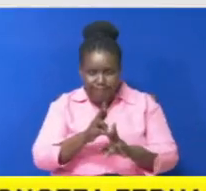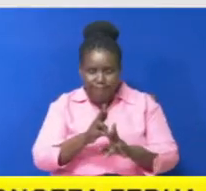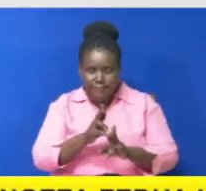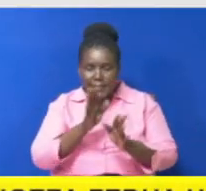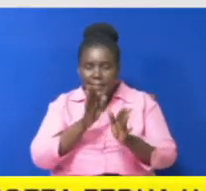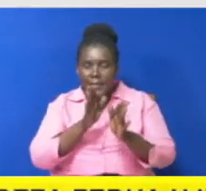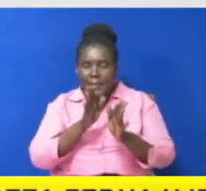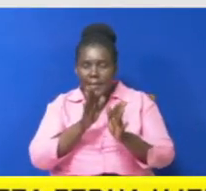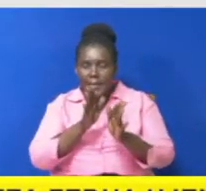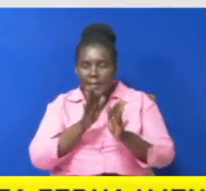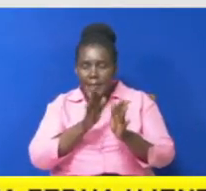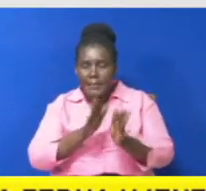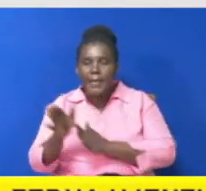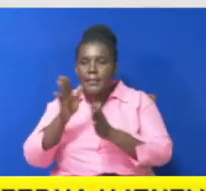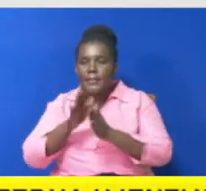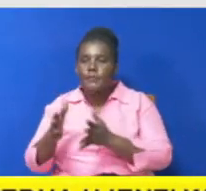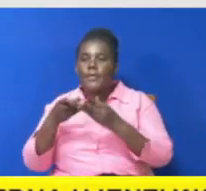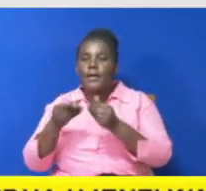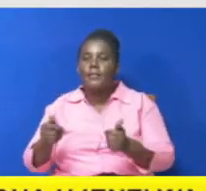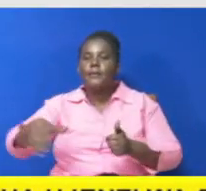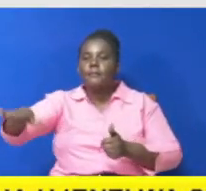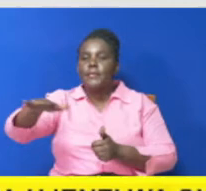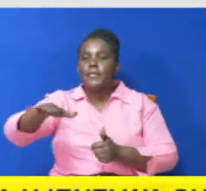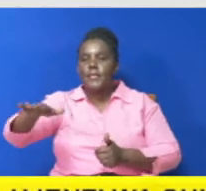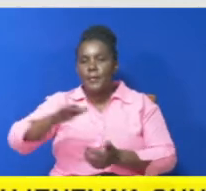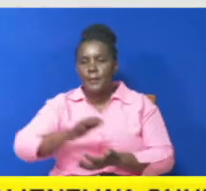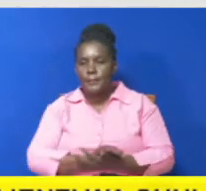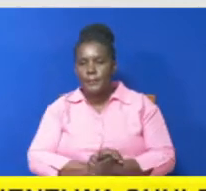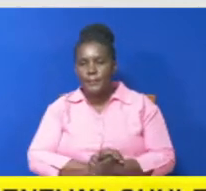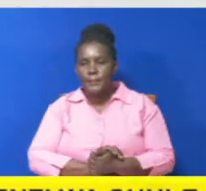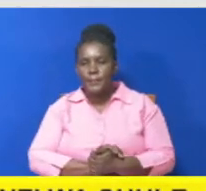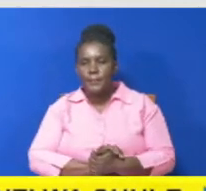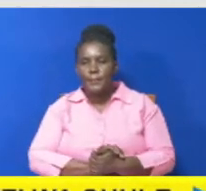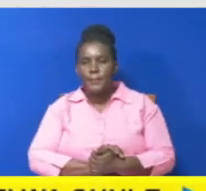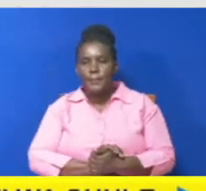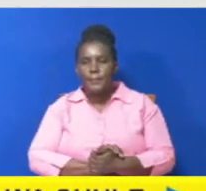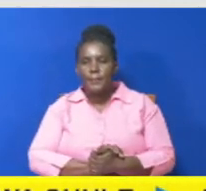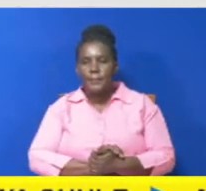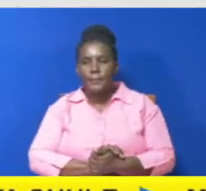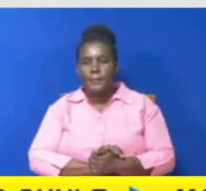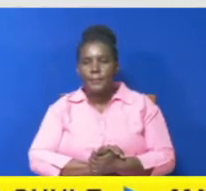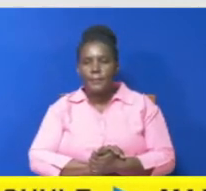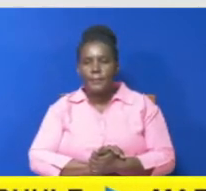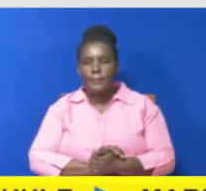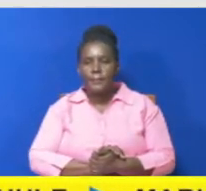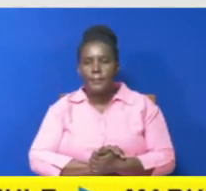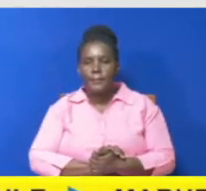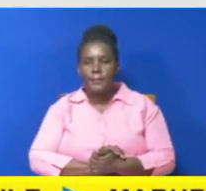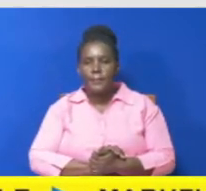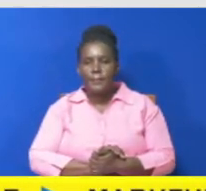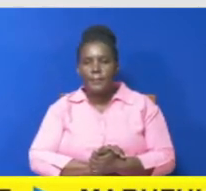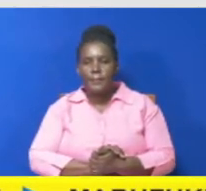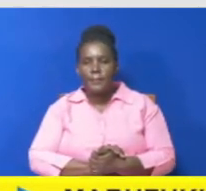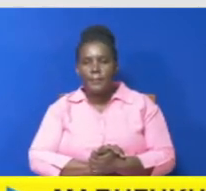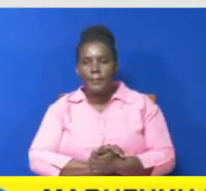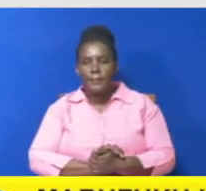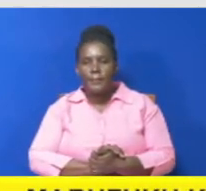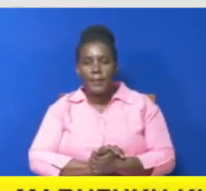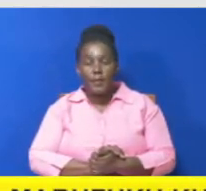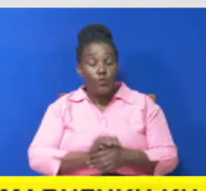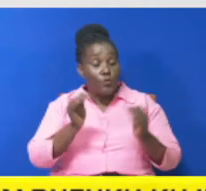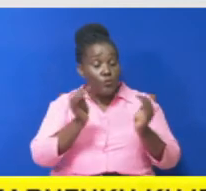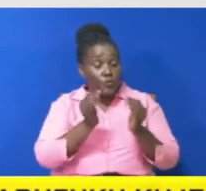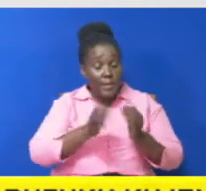athari za kimazingira. Pamoja na kuhakikisha kwamba ile handling yake inakuwa ni ya kitaalamu zaidi. Utunzaji wa